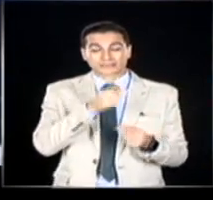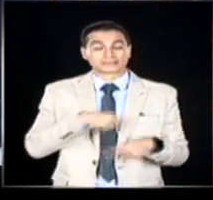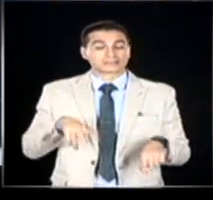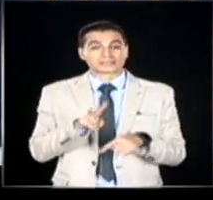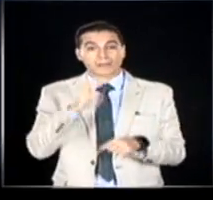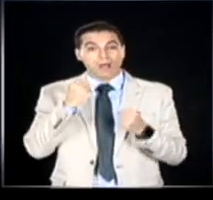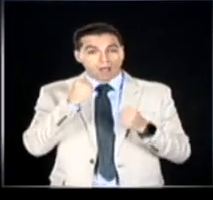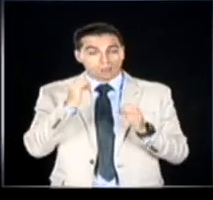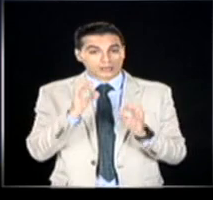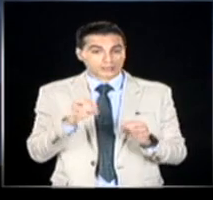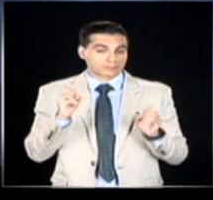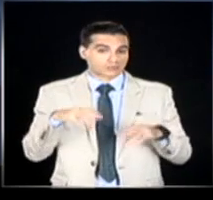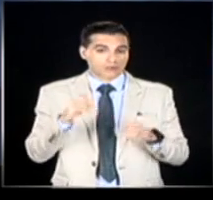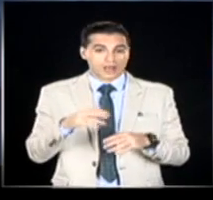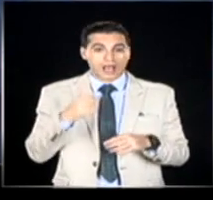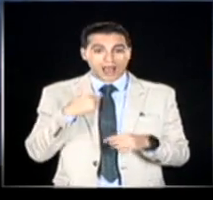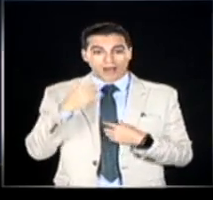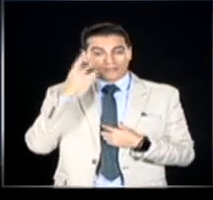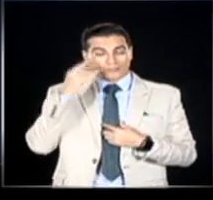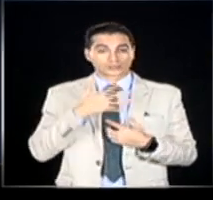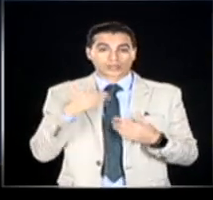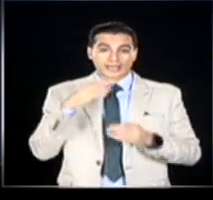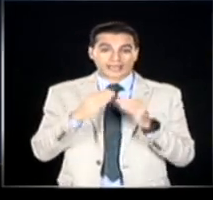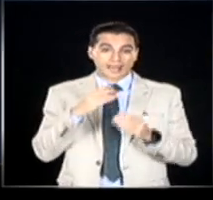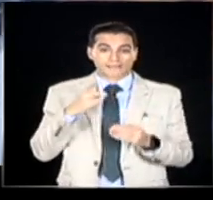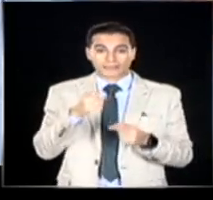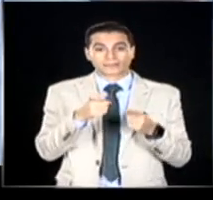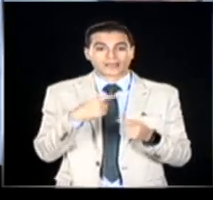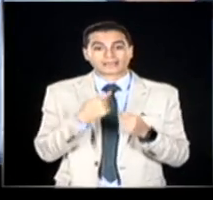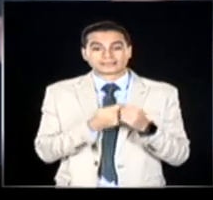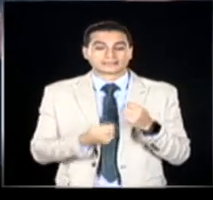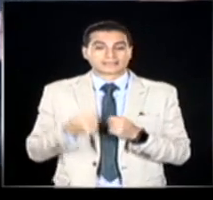انا سعيد جدا ان انا قدرت اجاوب ضربات الجزاء وادتني دفعه اكبر للقب.